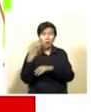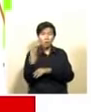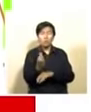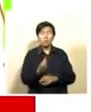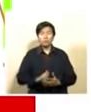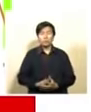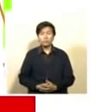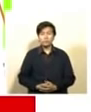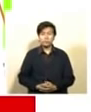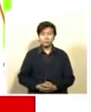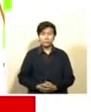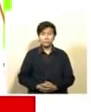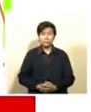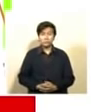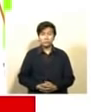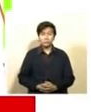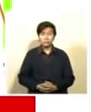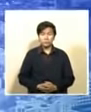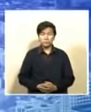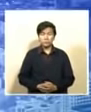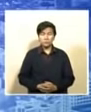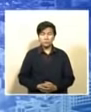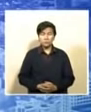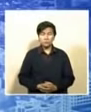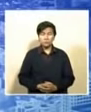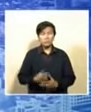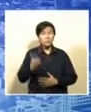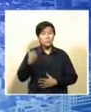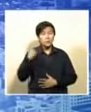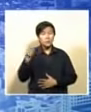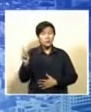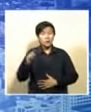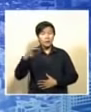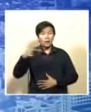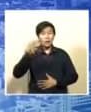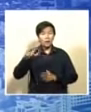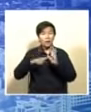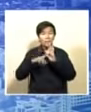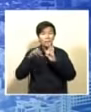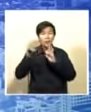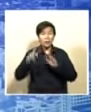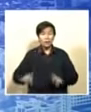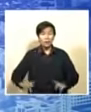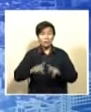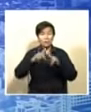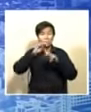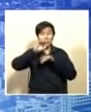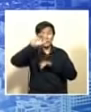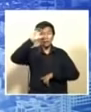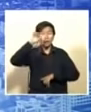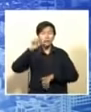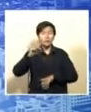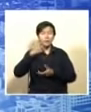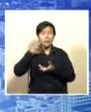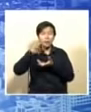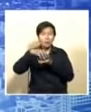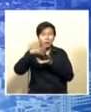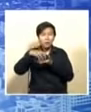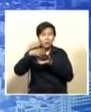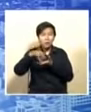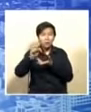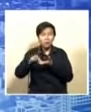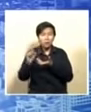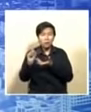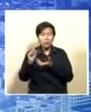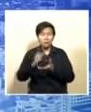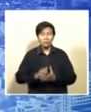ก็คือในกรณีของการมีมาตรการดำเนินการเข้มข้นนะครับที่จังหวัด